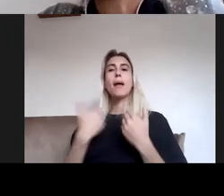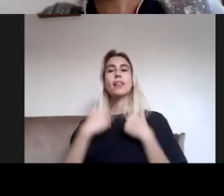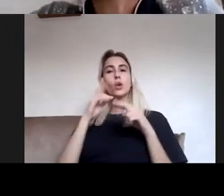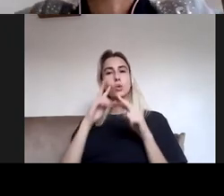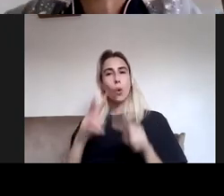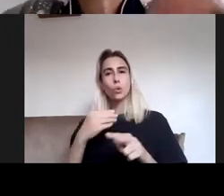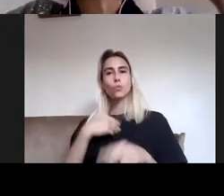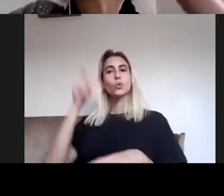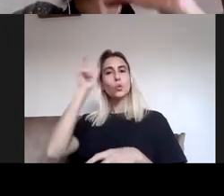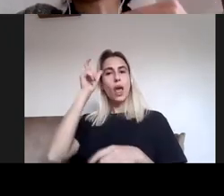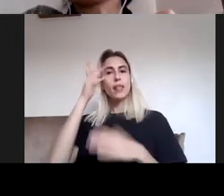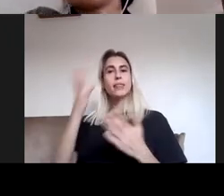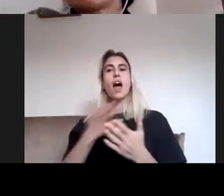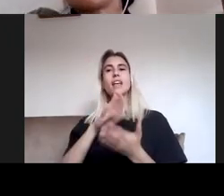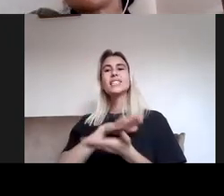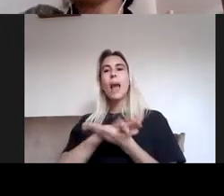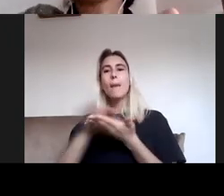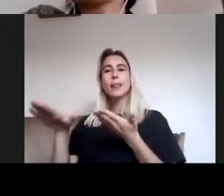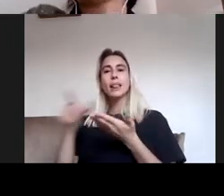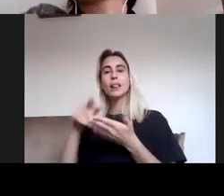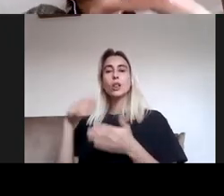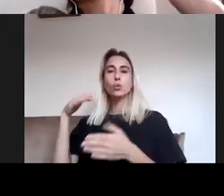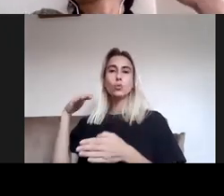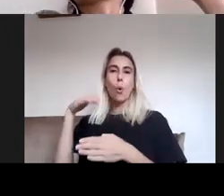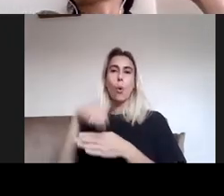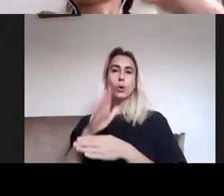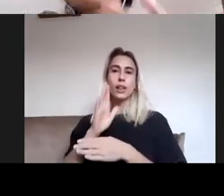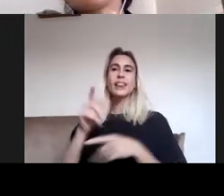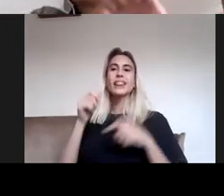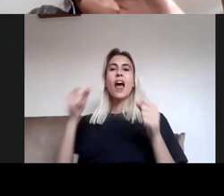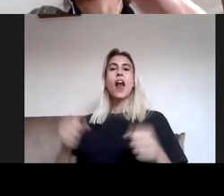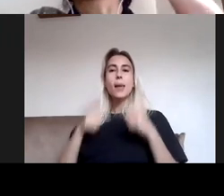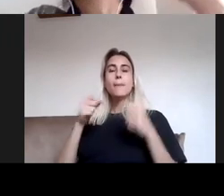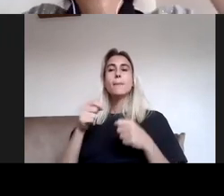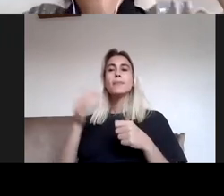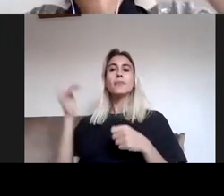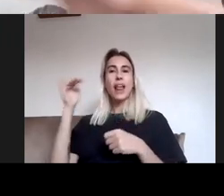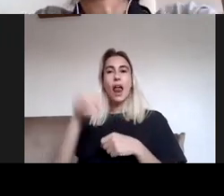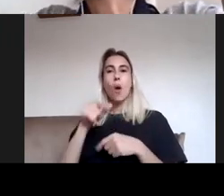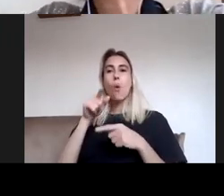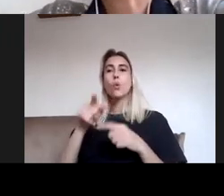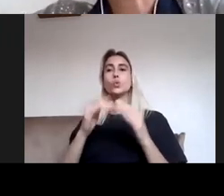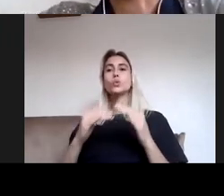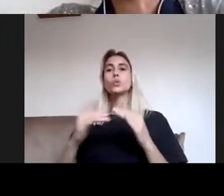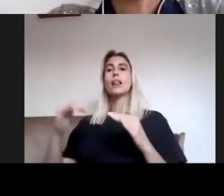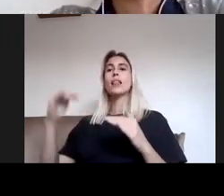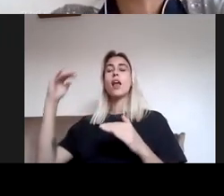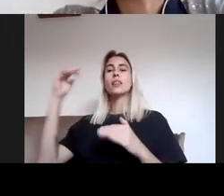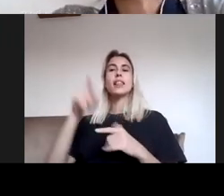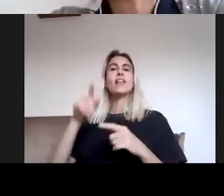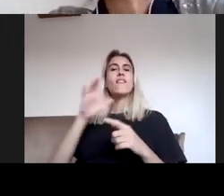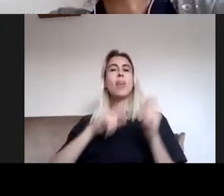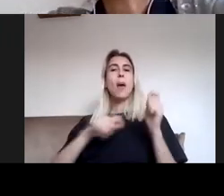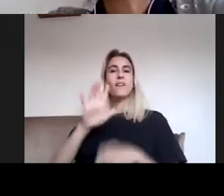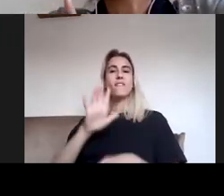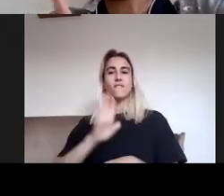Mesela Türkiye'de daha zemine doğru inen ve tekerlekli sandalye bireyi gelerek onu tekrar yükselten yapılar da var.